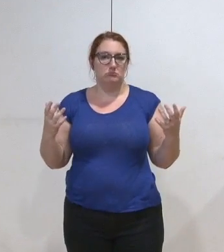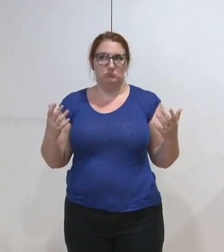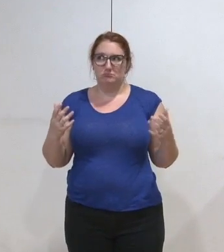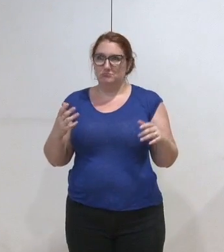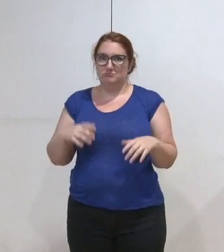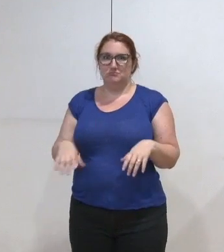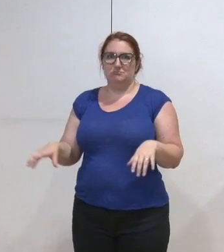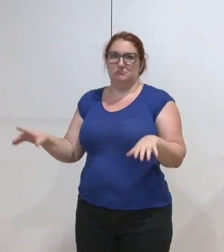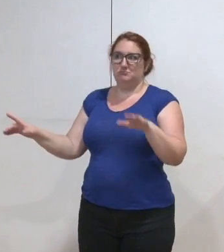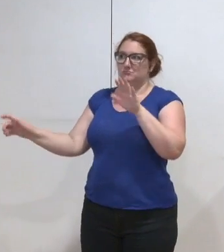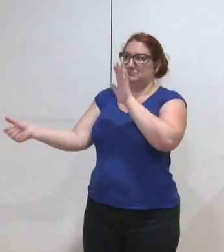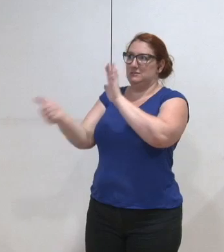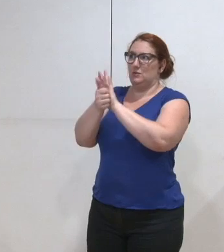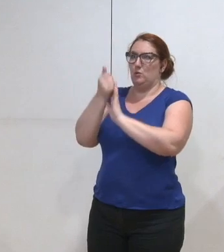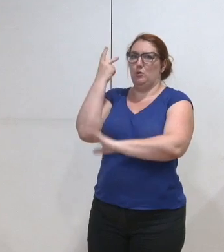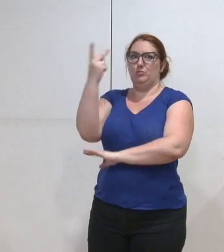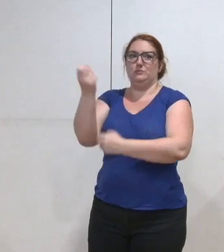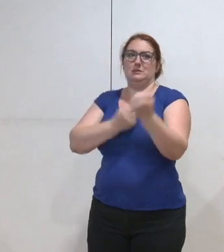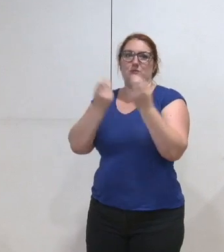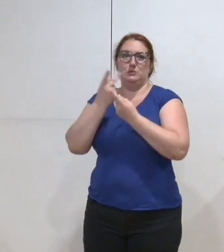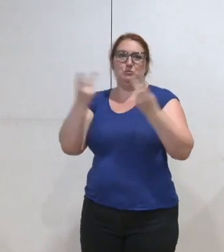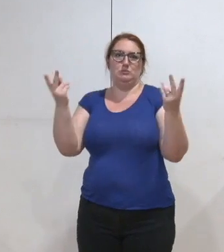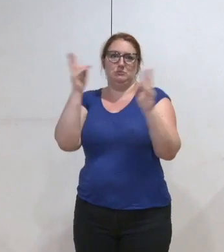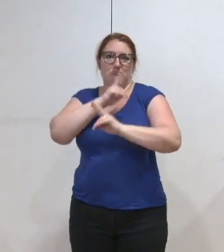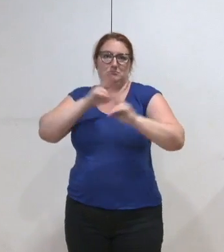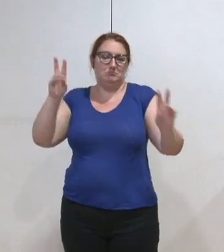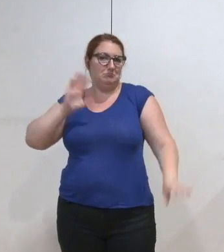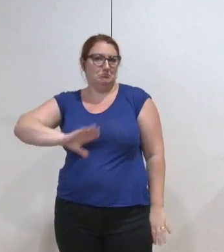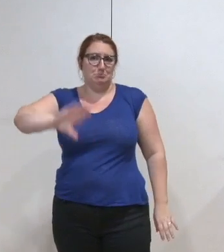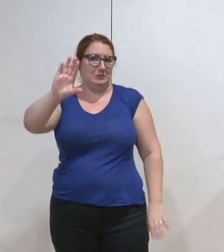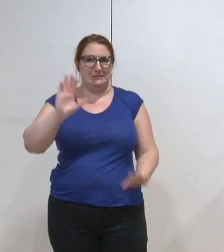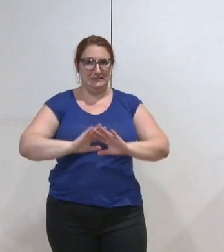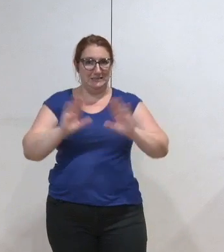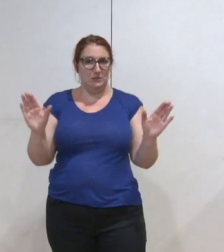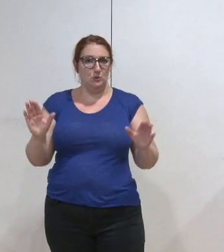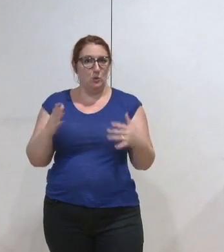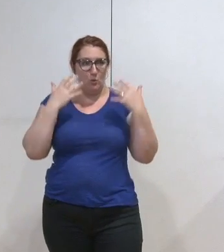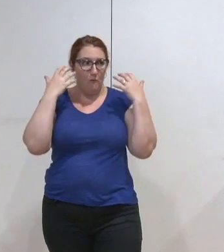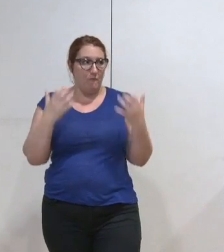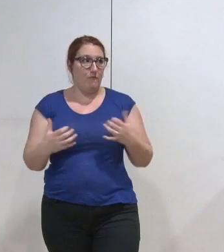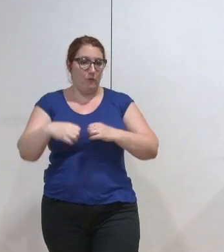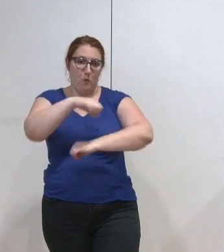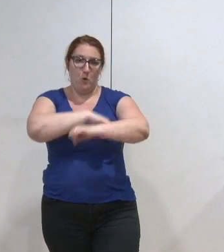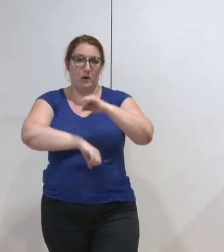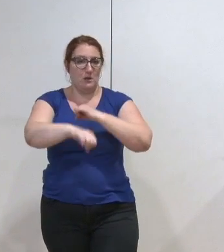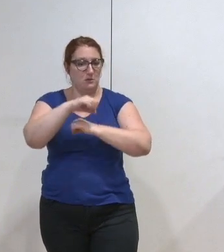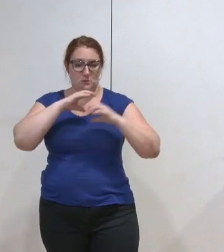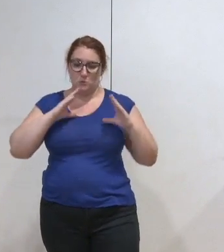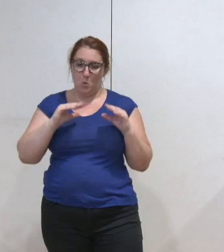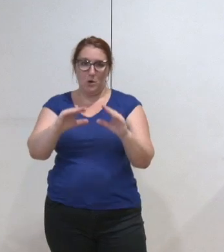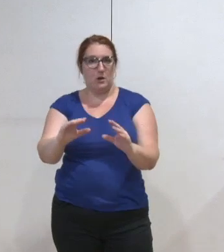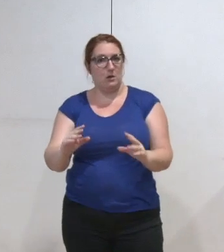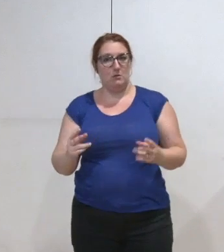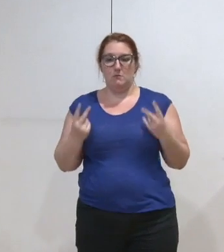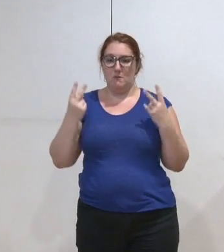rappeler le rôle et l'importance du service public c'est aussi cette démarche là que nous souhaitons mettre en avant et